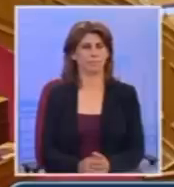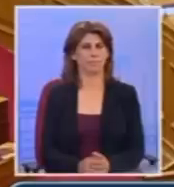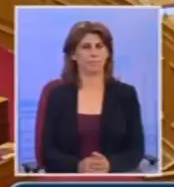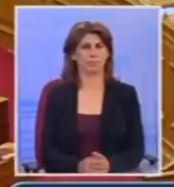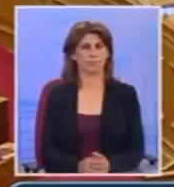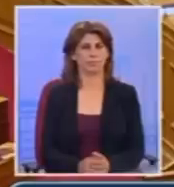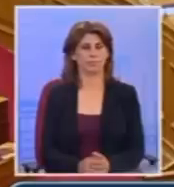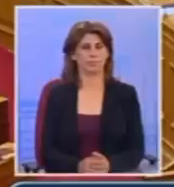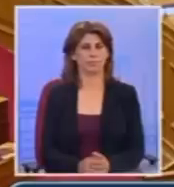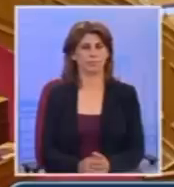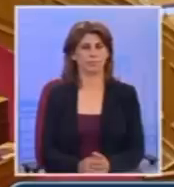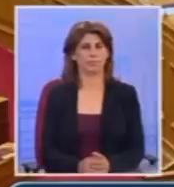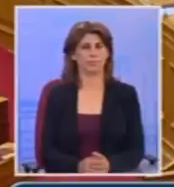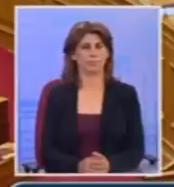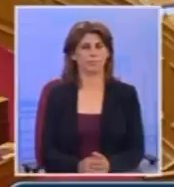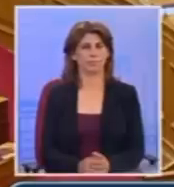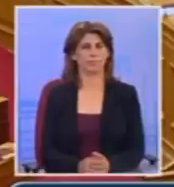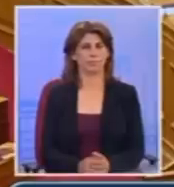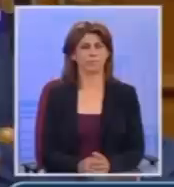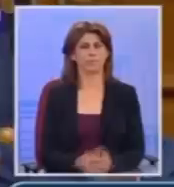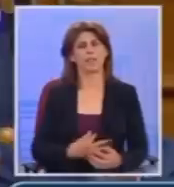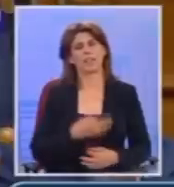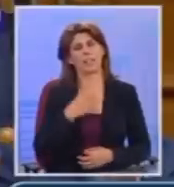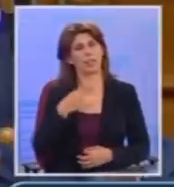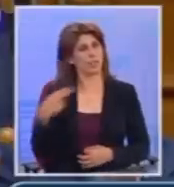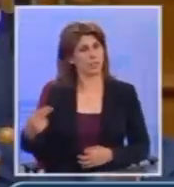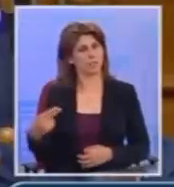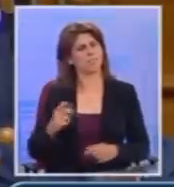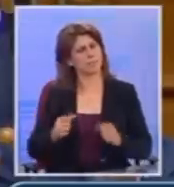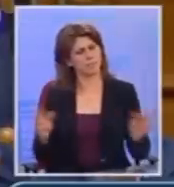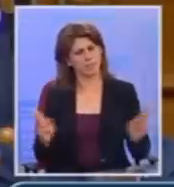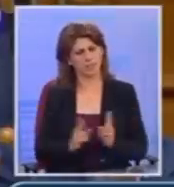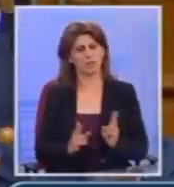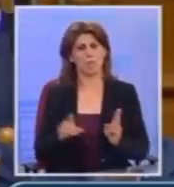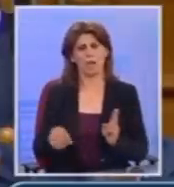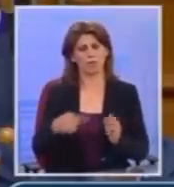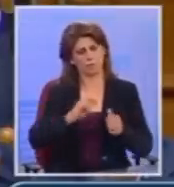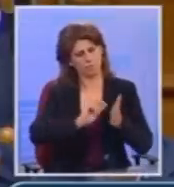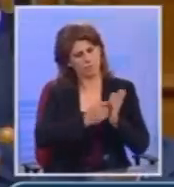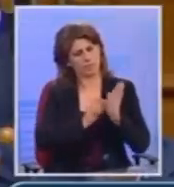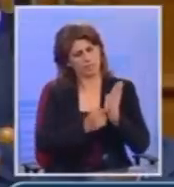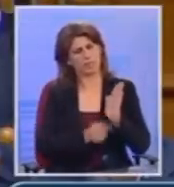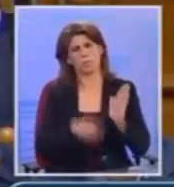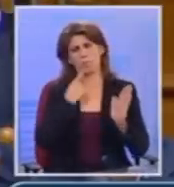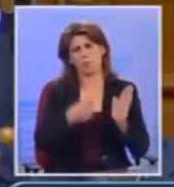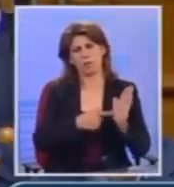θα προσπαθήσω να αναφερθώ όσο πιο σύντομα μπορώ στα σημεία που θίξατε και μόνο σε αυτά.